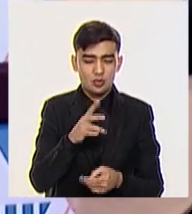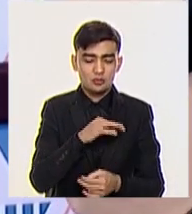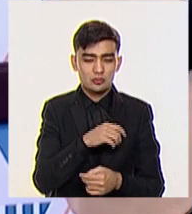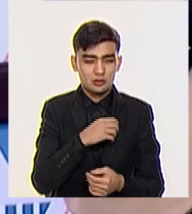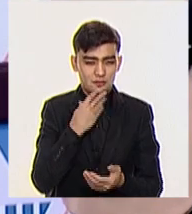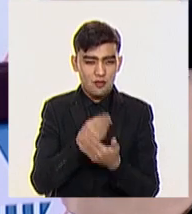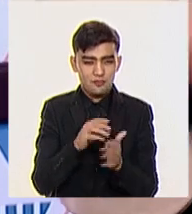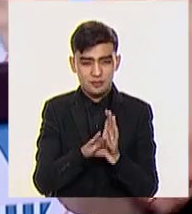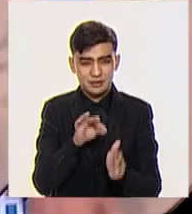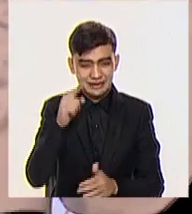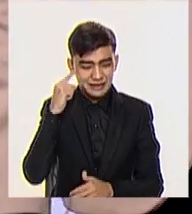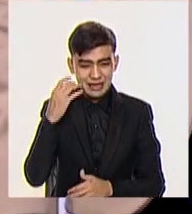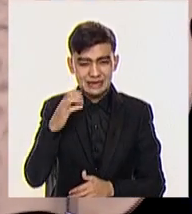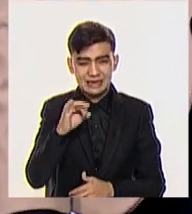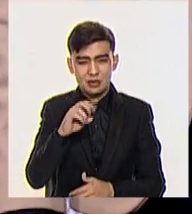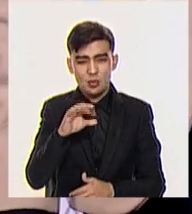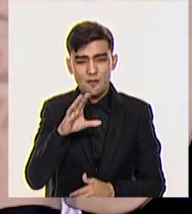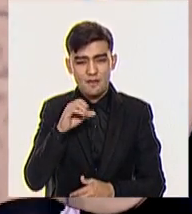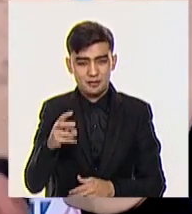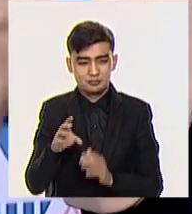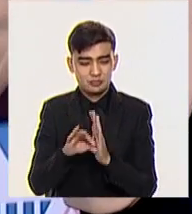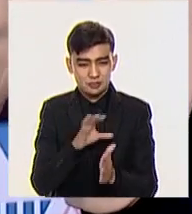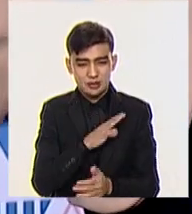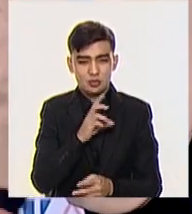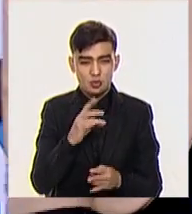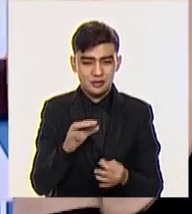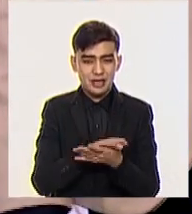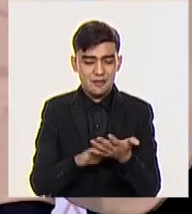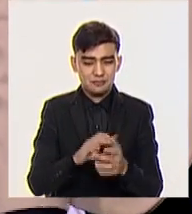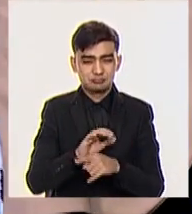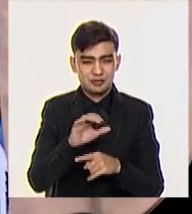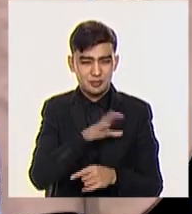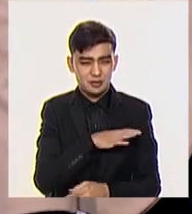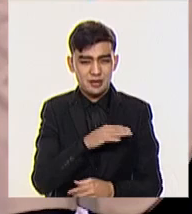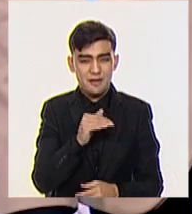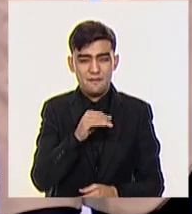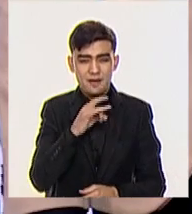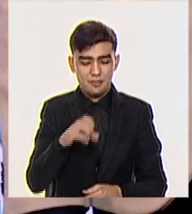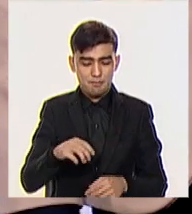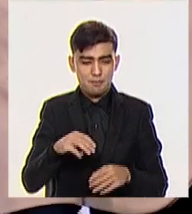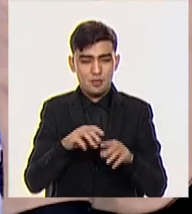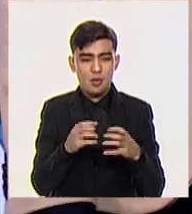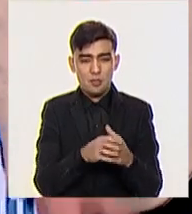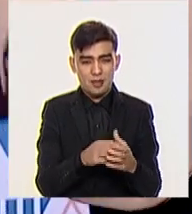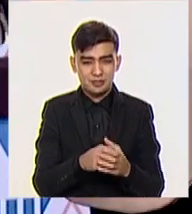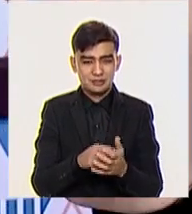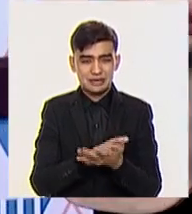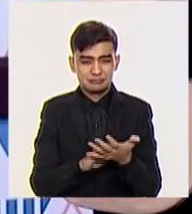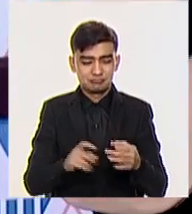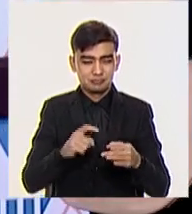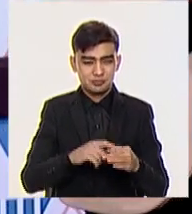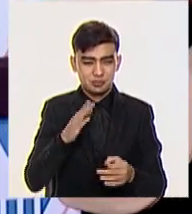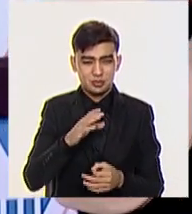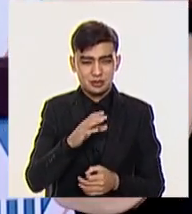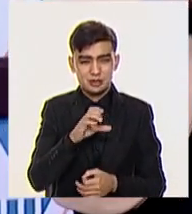в пользу китайского «Синовака». Однако в ведомство поступила заявка от харьковской фармкомпании о регистрации препарата. «Спутник Ви»